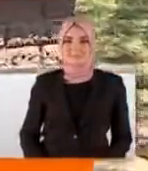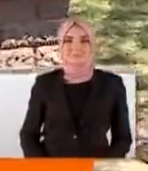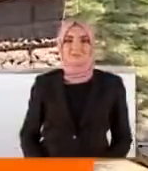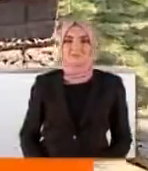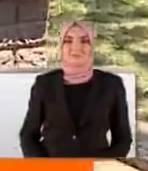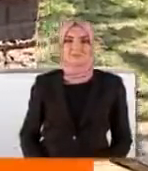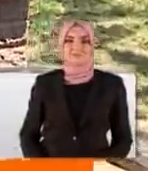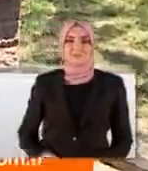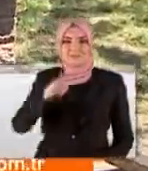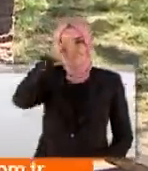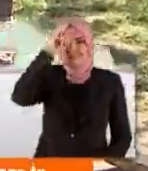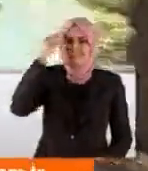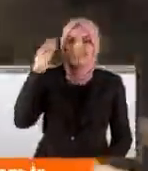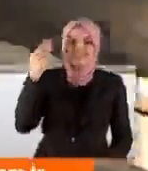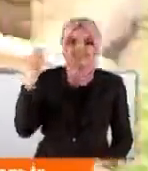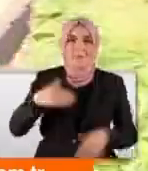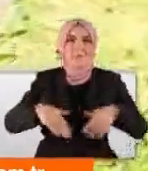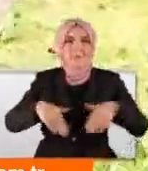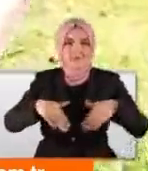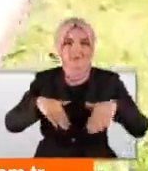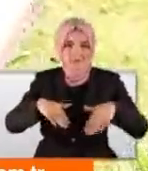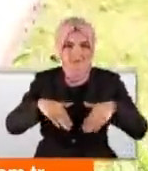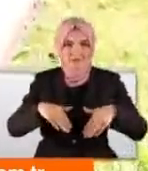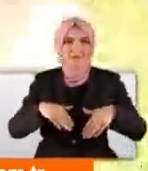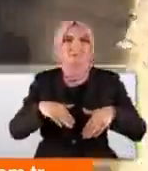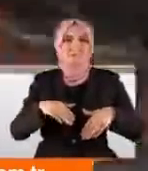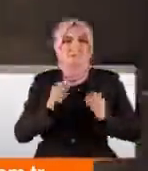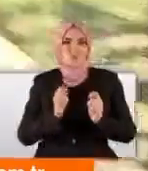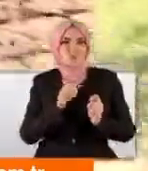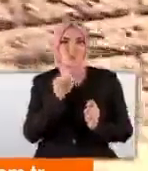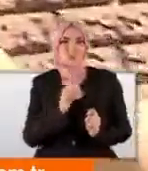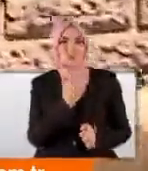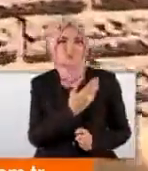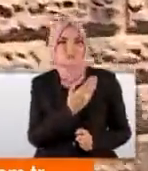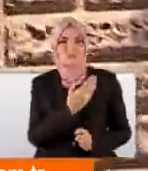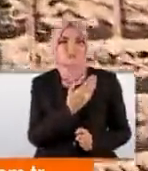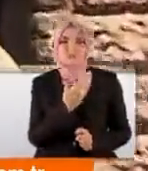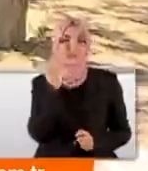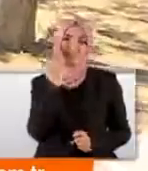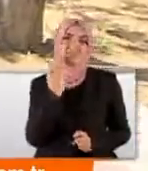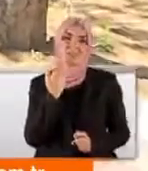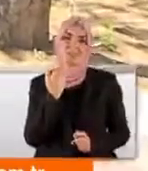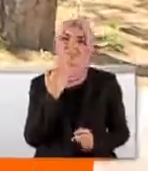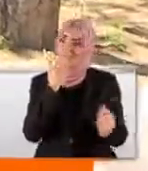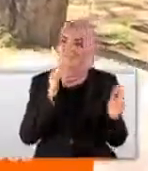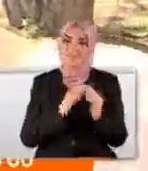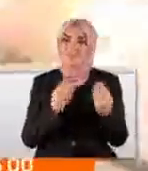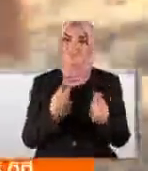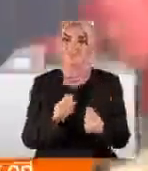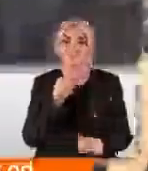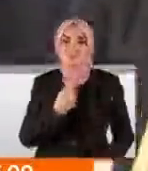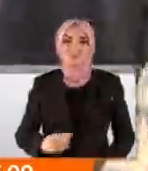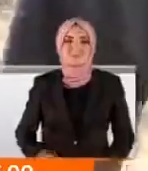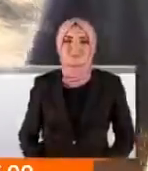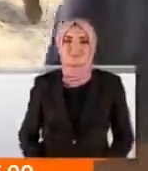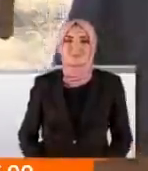Bu sıcakta mangal başında ateş yakmak, durmak zor değil mi? Zor değil de bu keyfe değer ama. Bu da benim torunum. Mangal